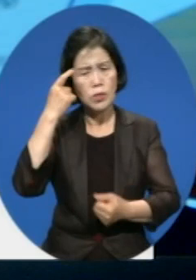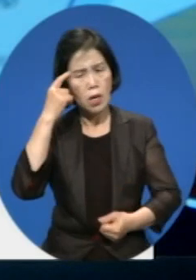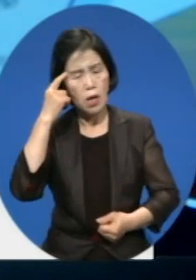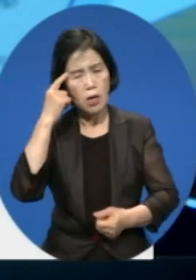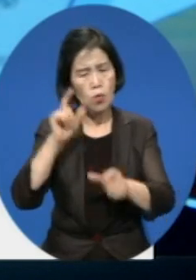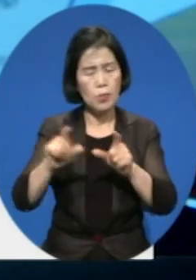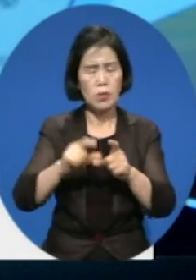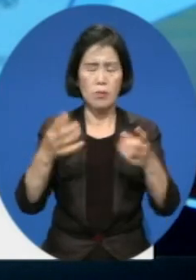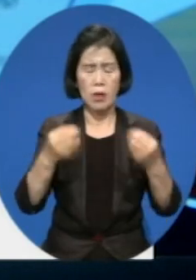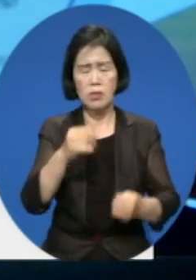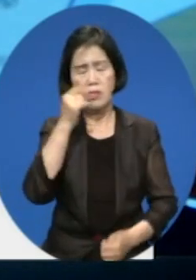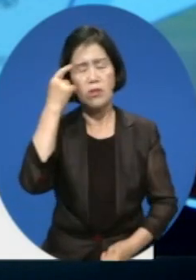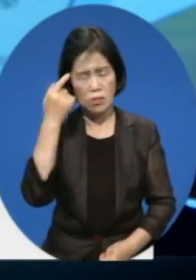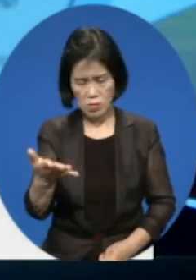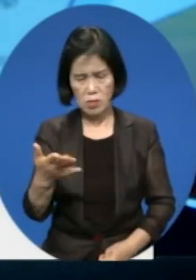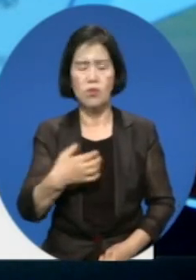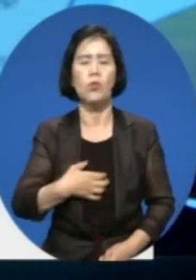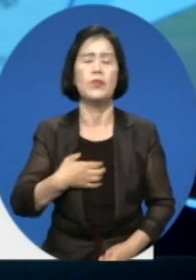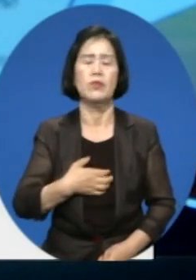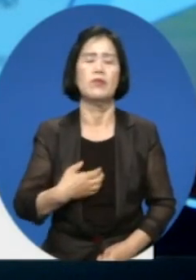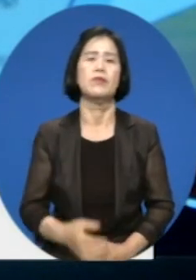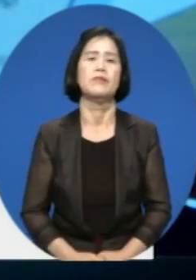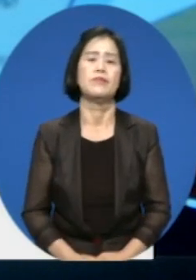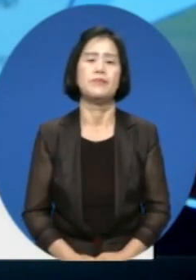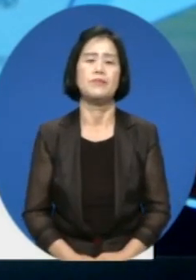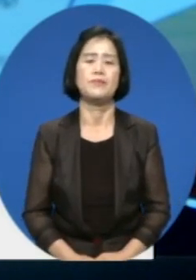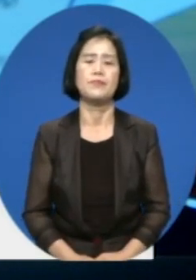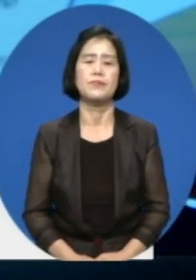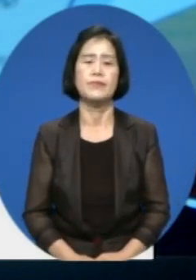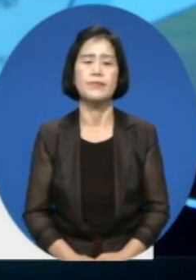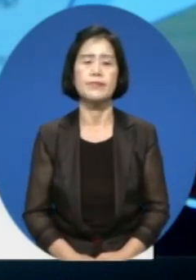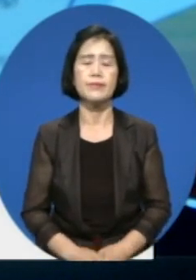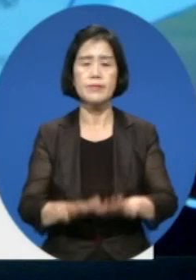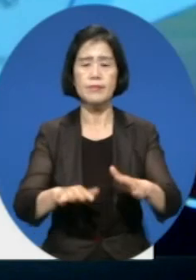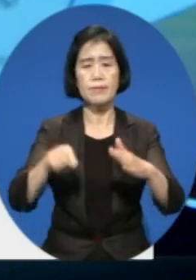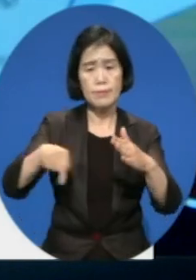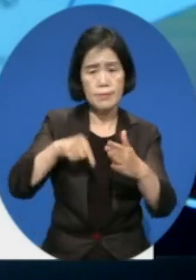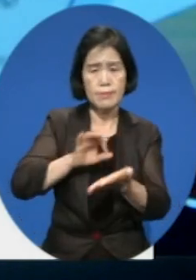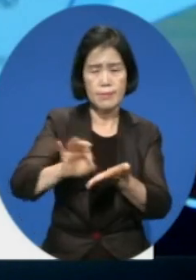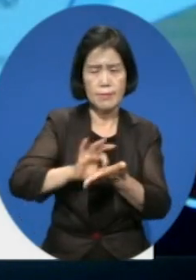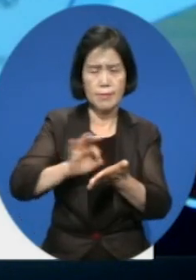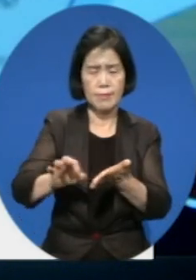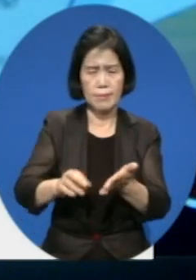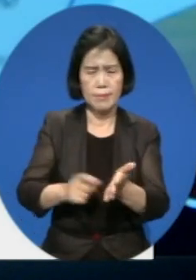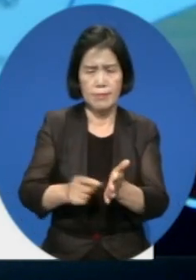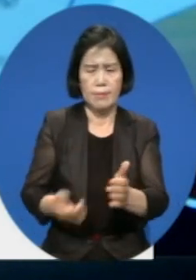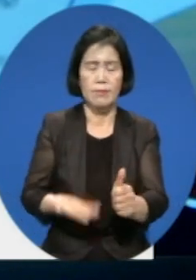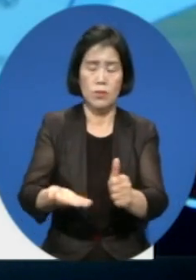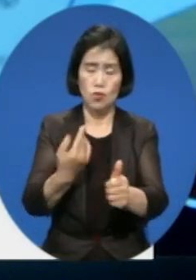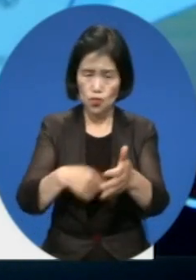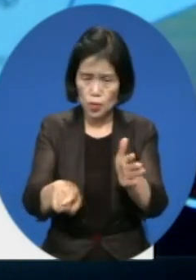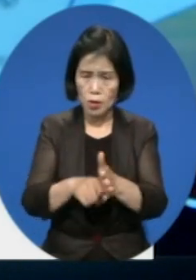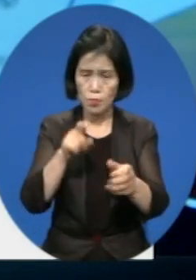가장 걱정이 되고요. 저는 이것은 지금 진짜로 내수를 촉진시키기 위한 것이 가장 큰